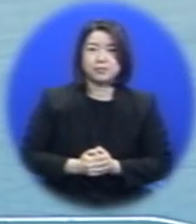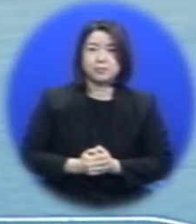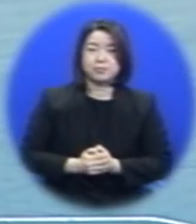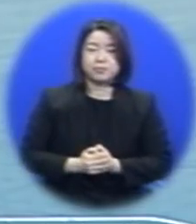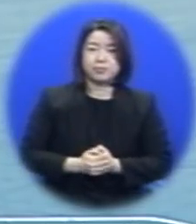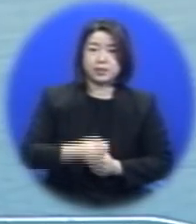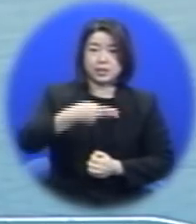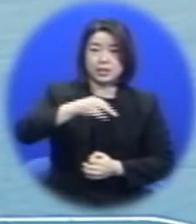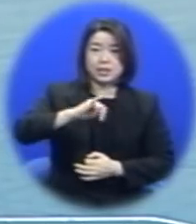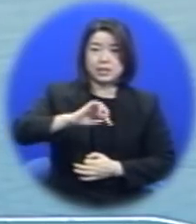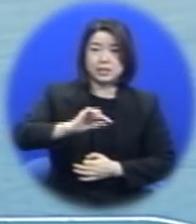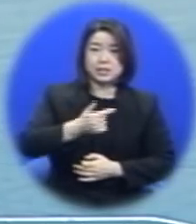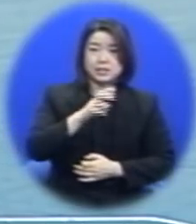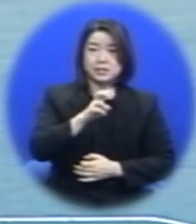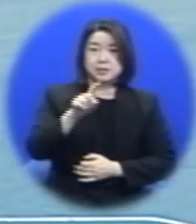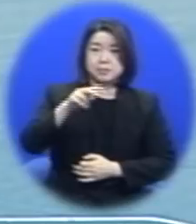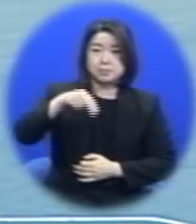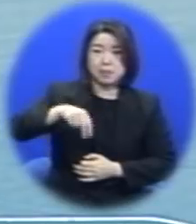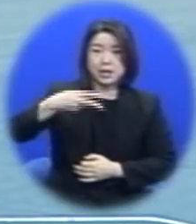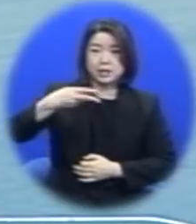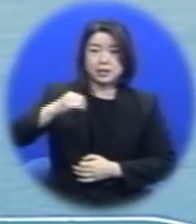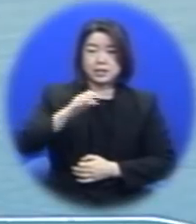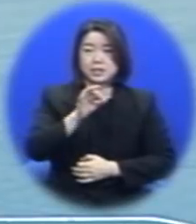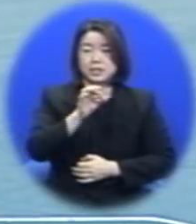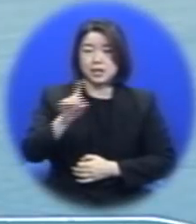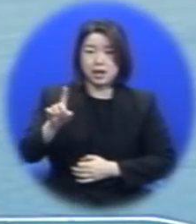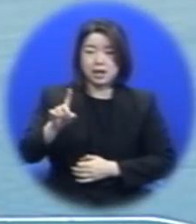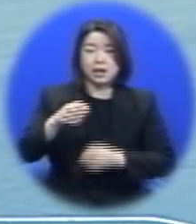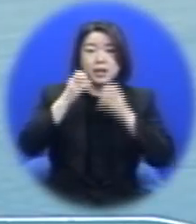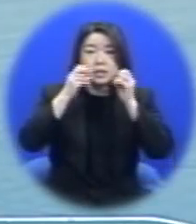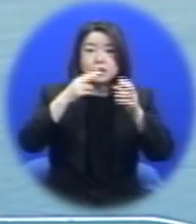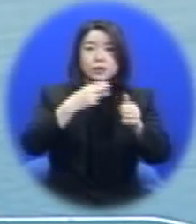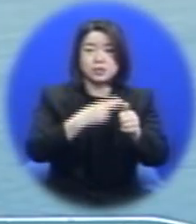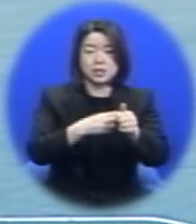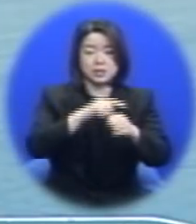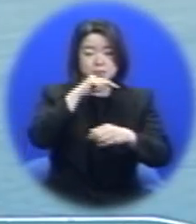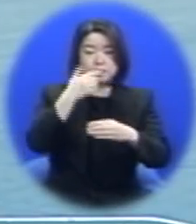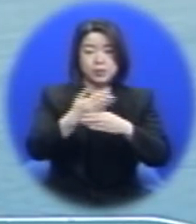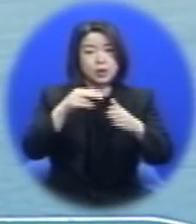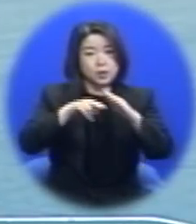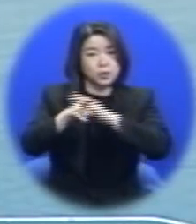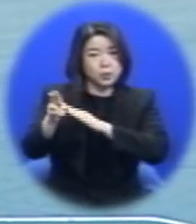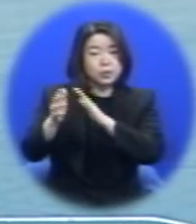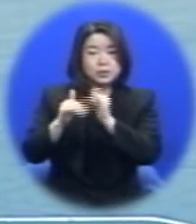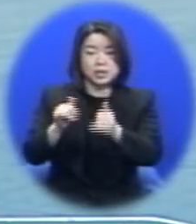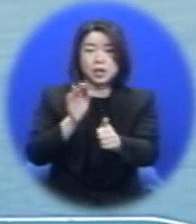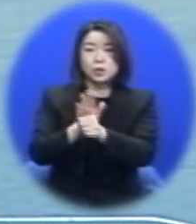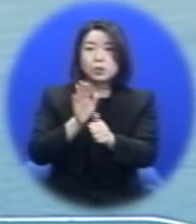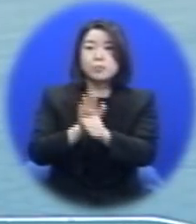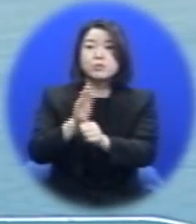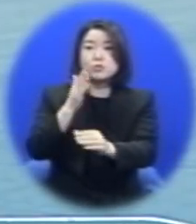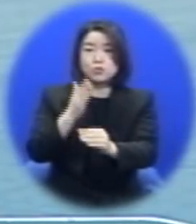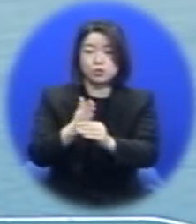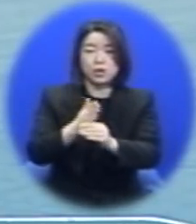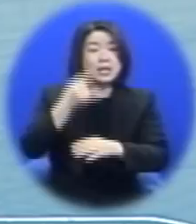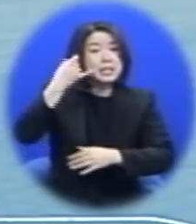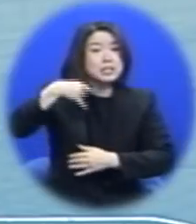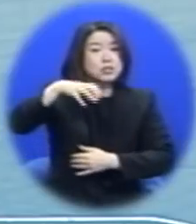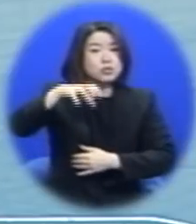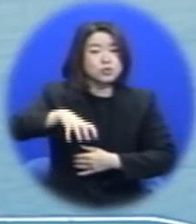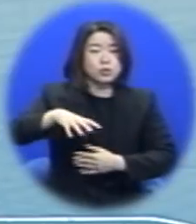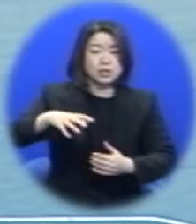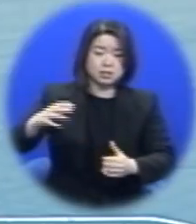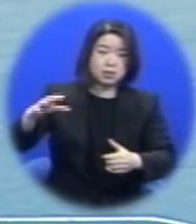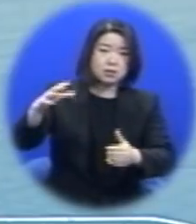신 마띠아 선교사님 탈북자들을 돕다가 중국에서 체포되어서 재판을 받고 계시던